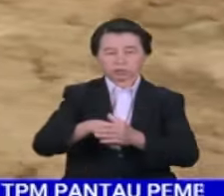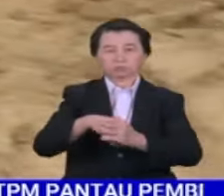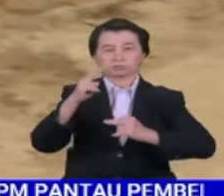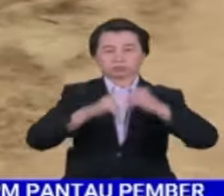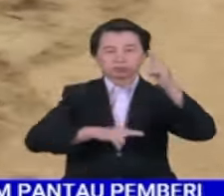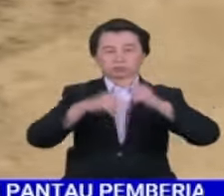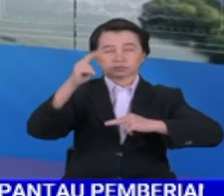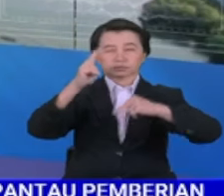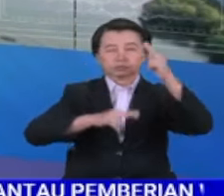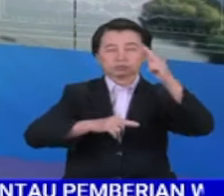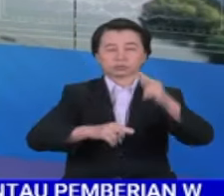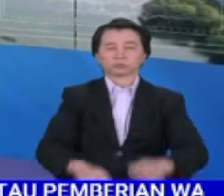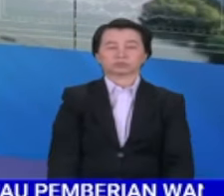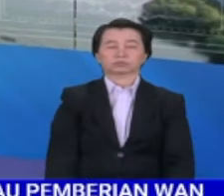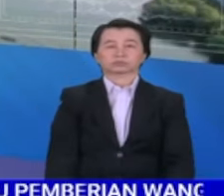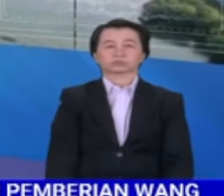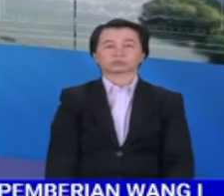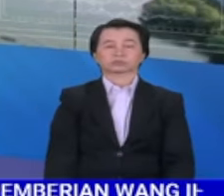pembinaan